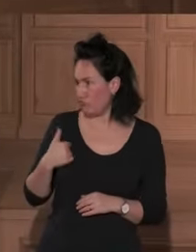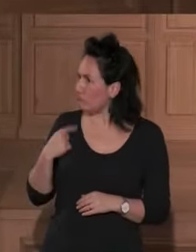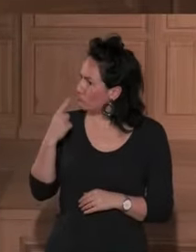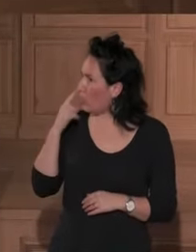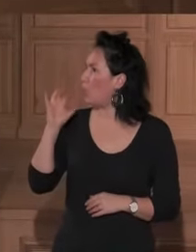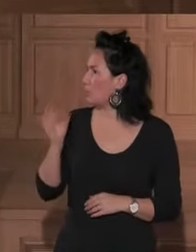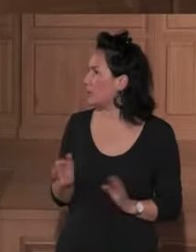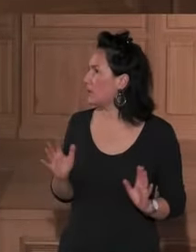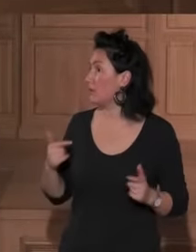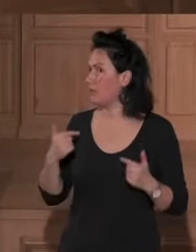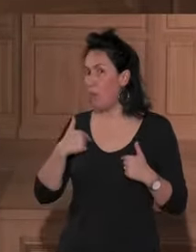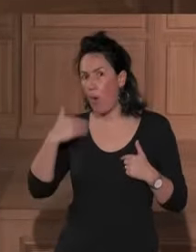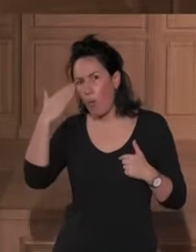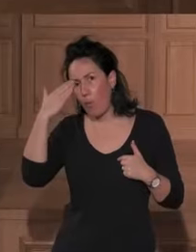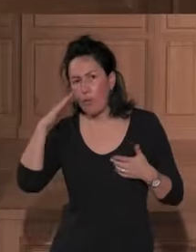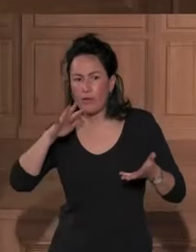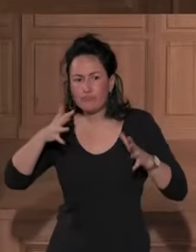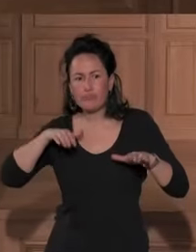pas très spécialiste du rap.